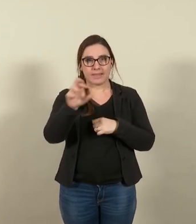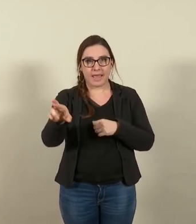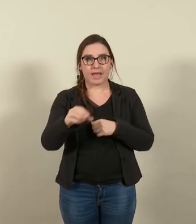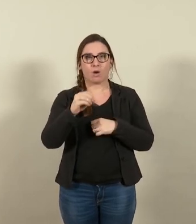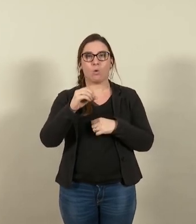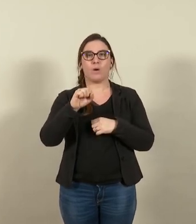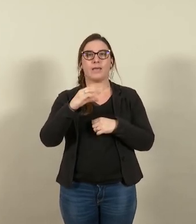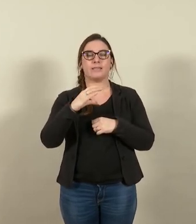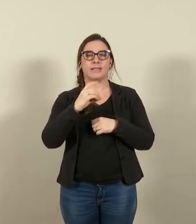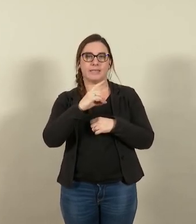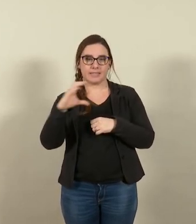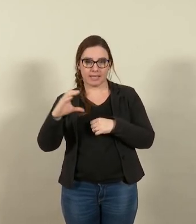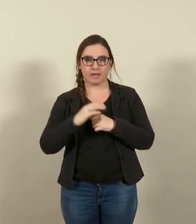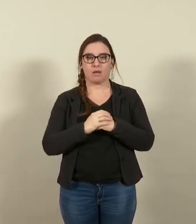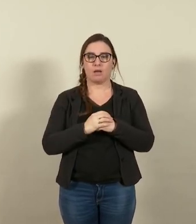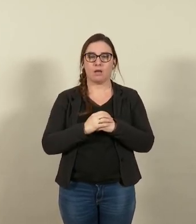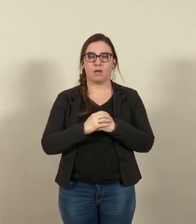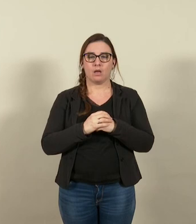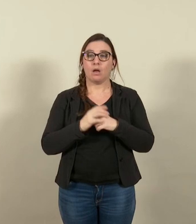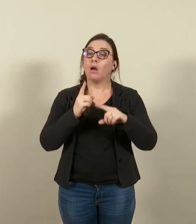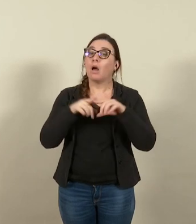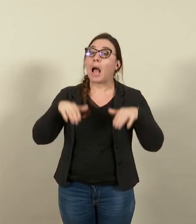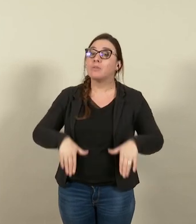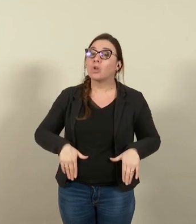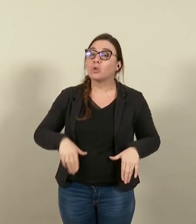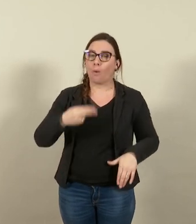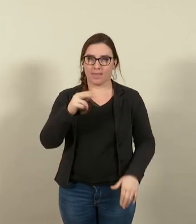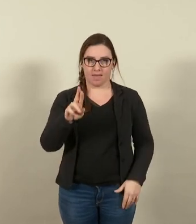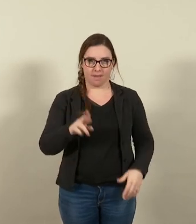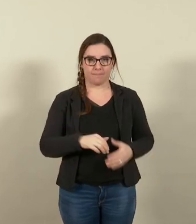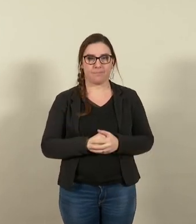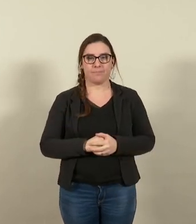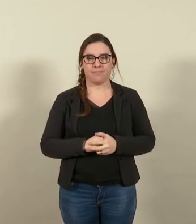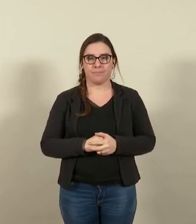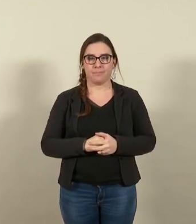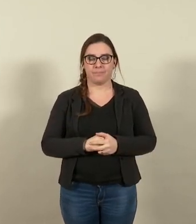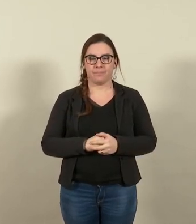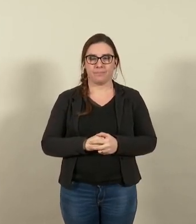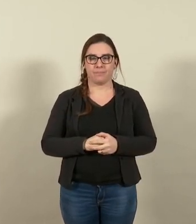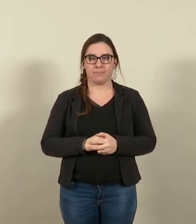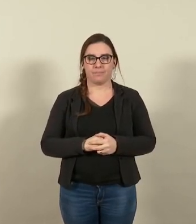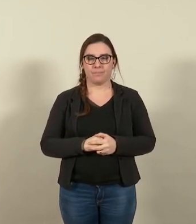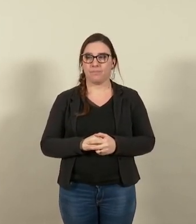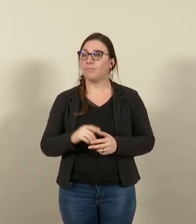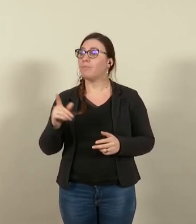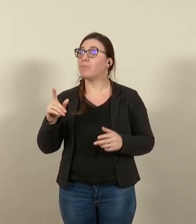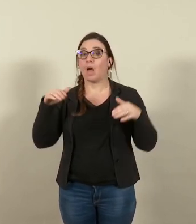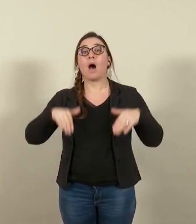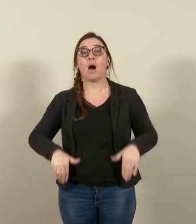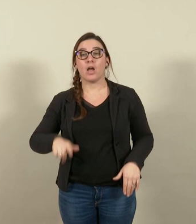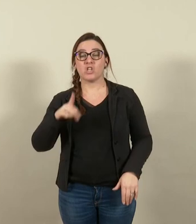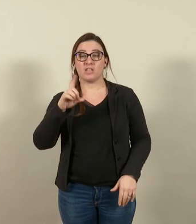oscddc et abstention de de nr g abstention également de